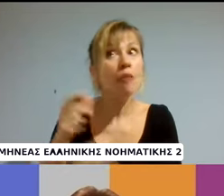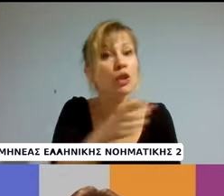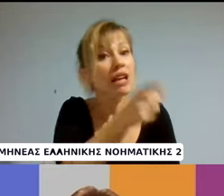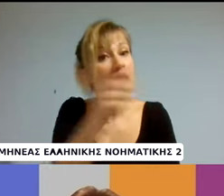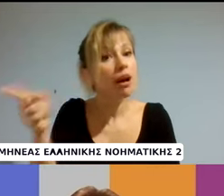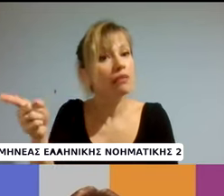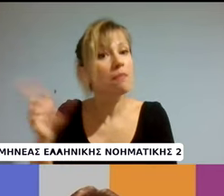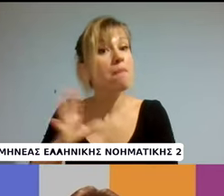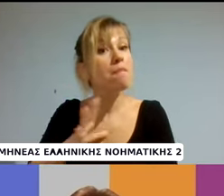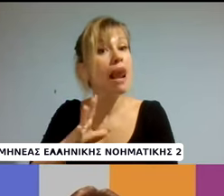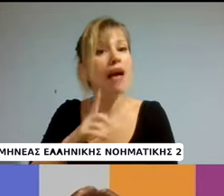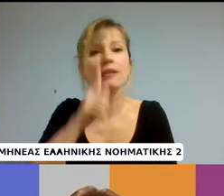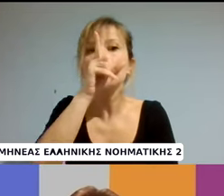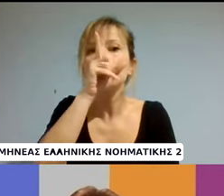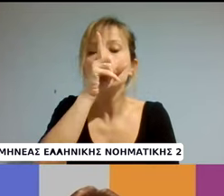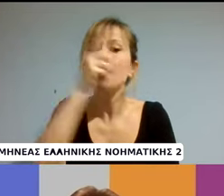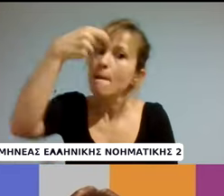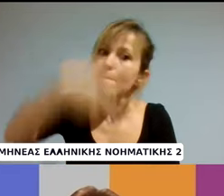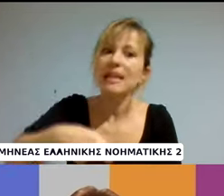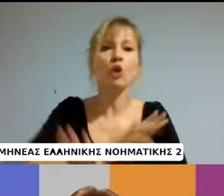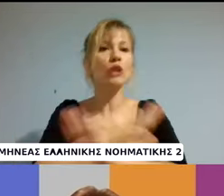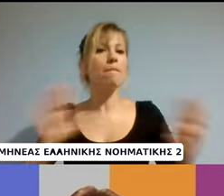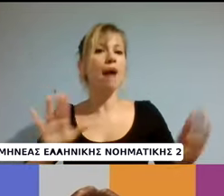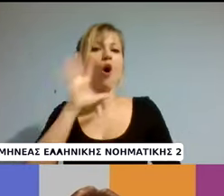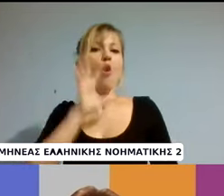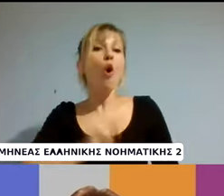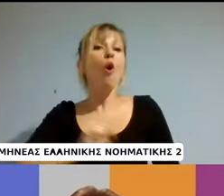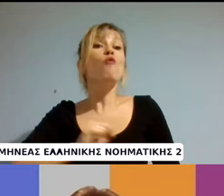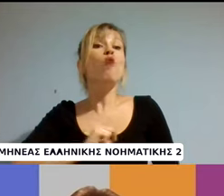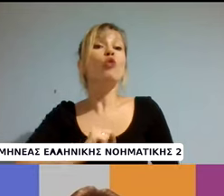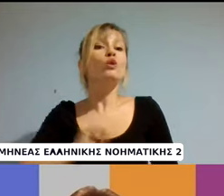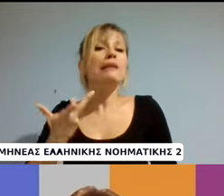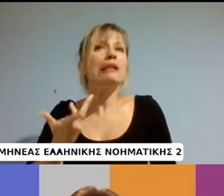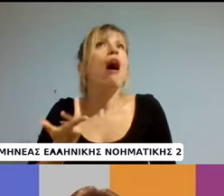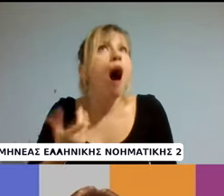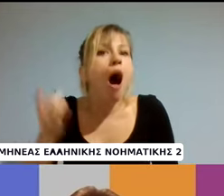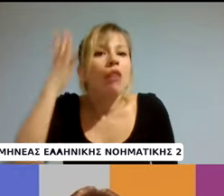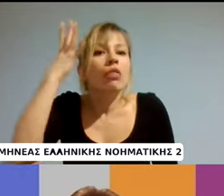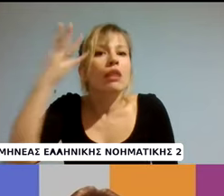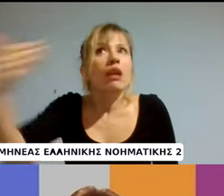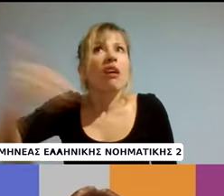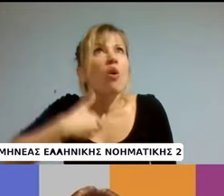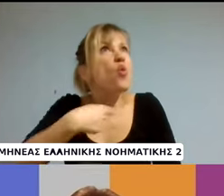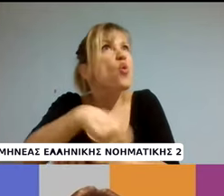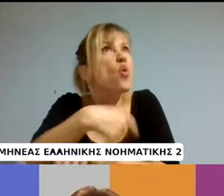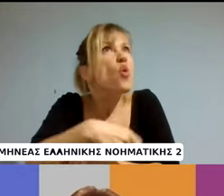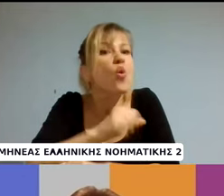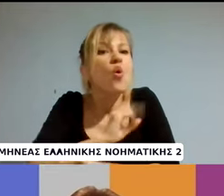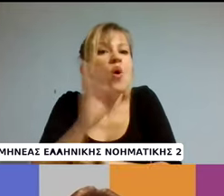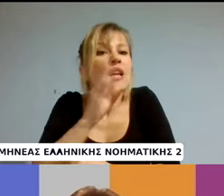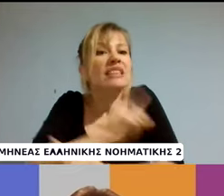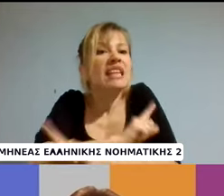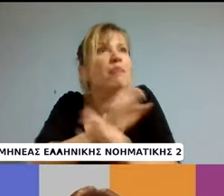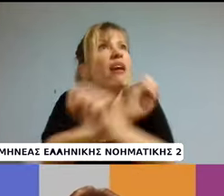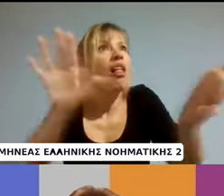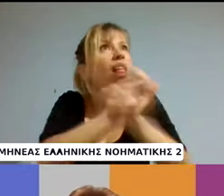συναδέλφους, γιατί δεν θέλουν καθόλου την κακή δημοσιότητα που θα προκύψει αν αυτή η ιστορία βγει μετά στα μέσα